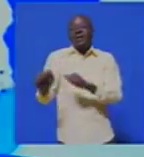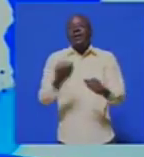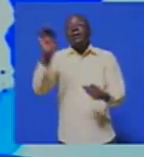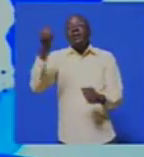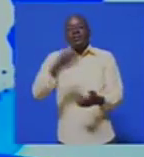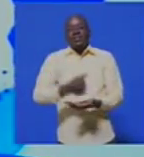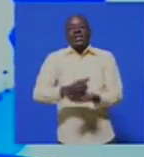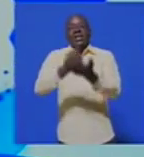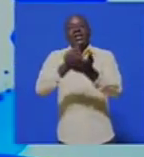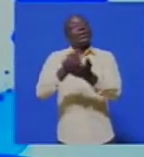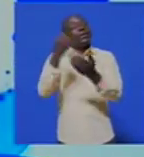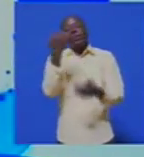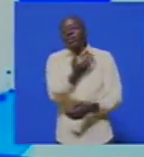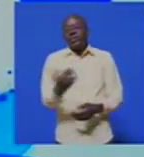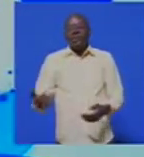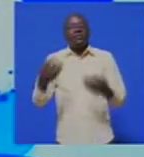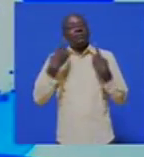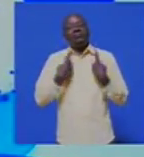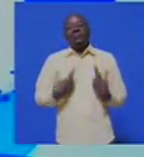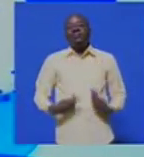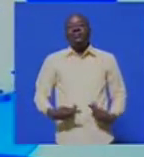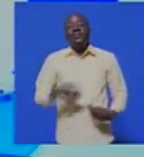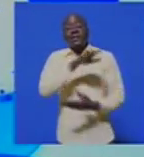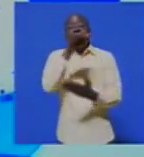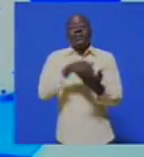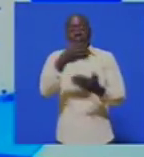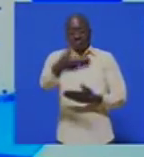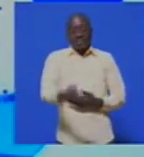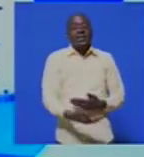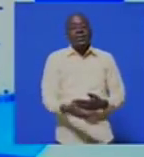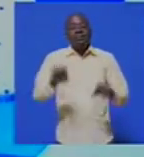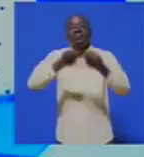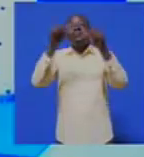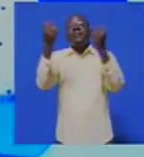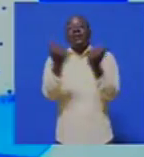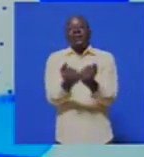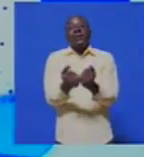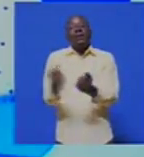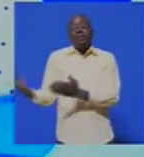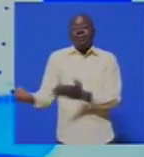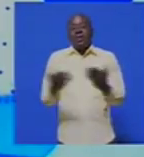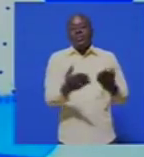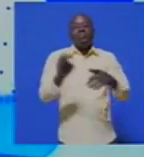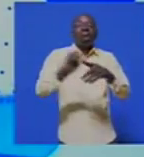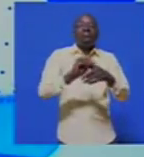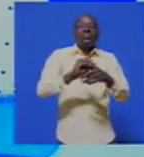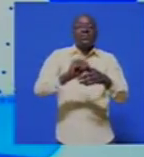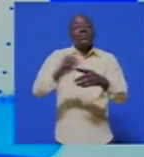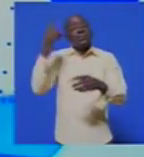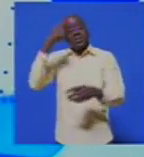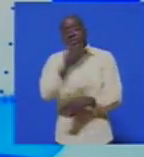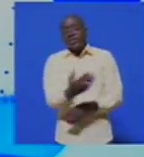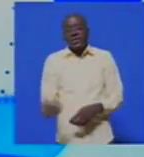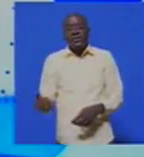aide aux enfants en détresse. Dans son centre d'accueil, cette association apporte des soins maternels, mais surtout de